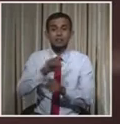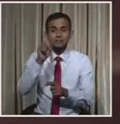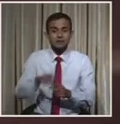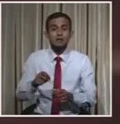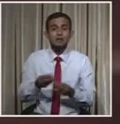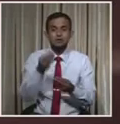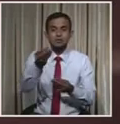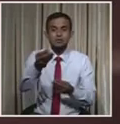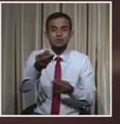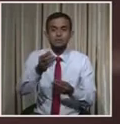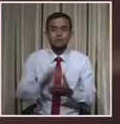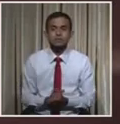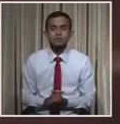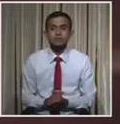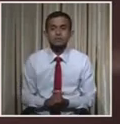අපි